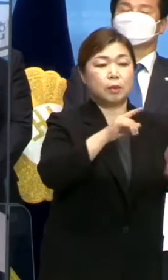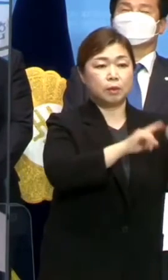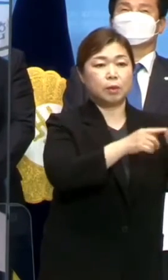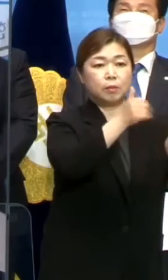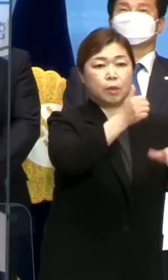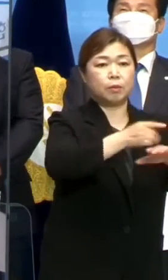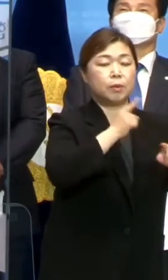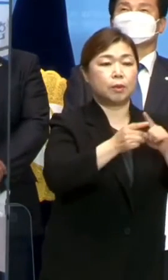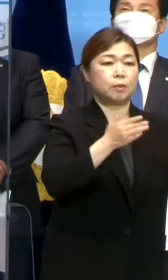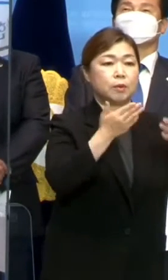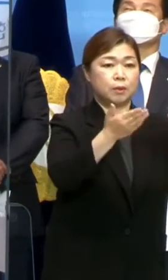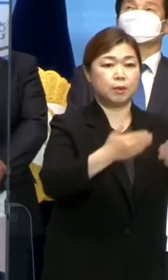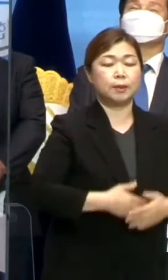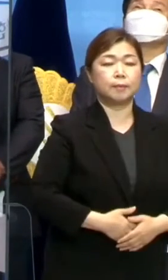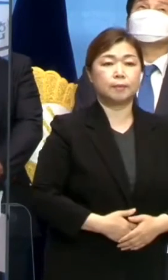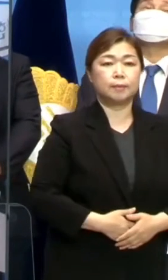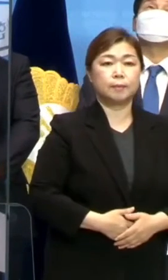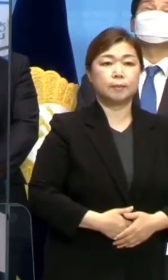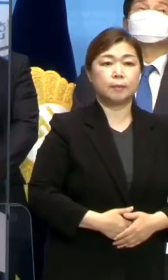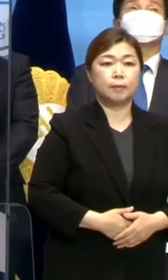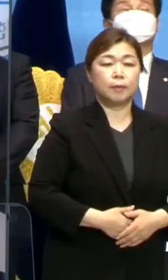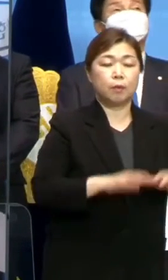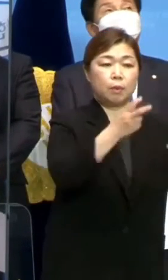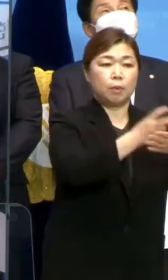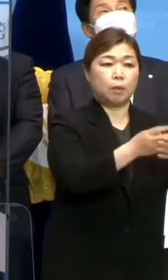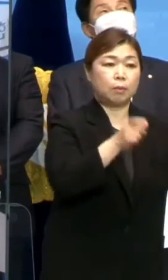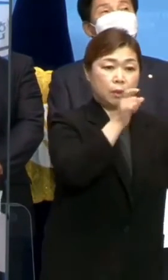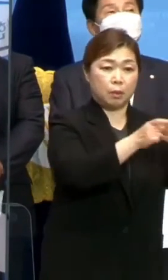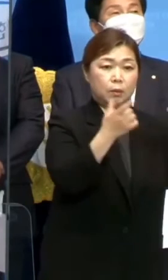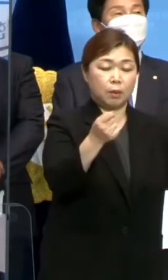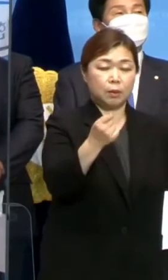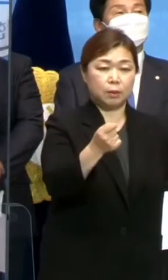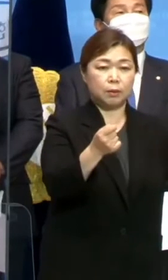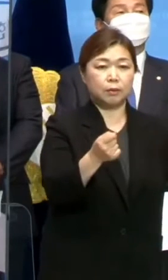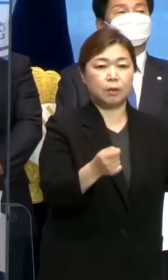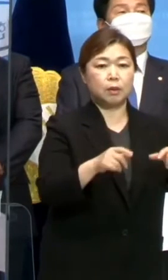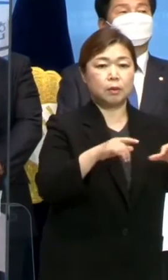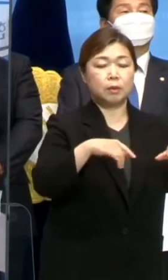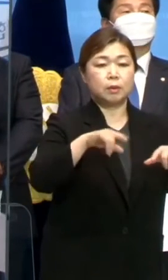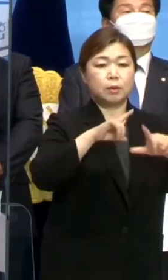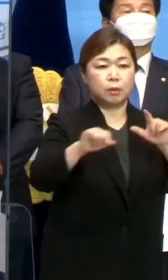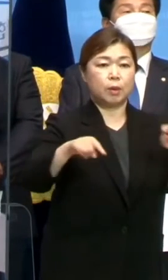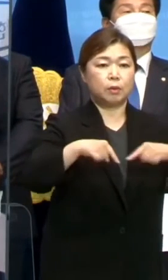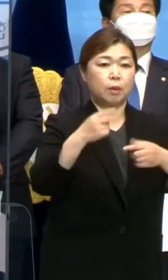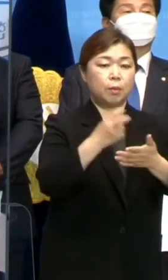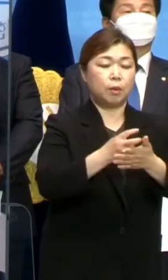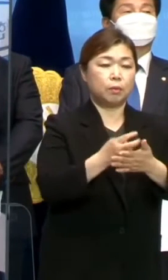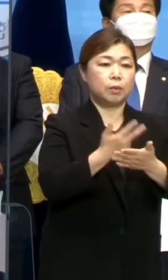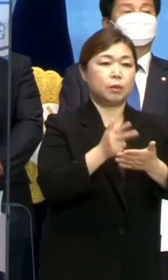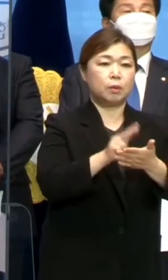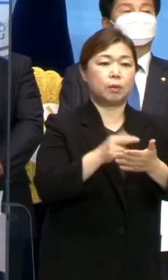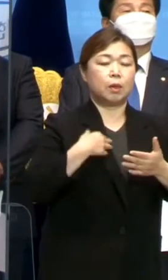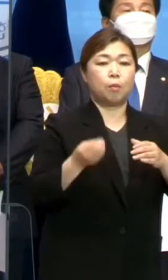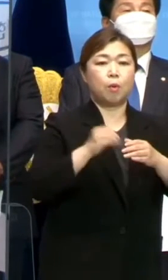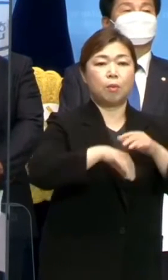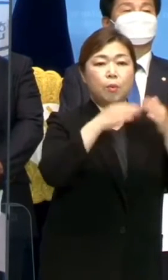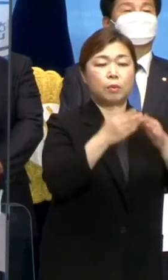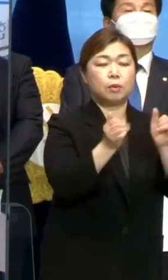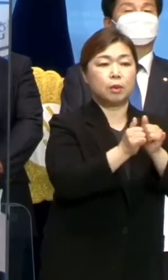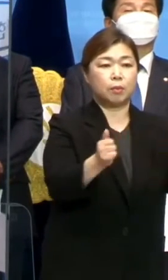감사의 말씀을 드립니다 국회법에 상응하는 키바 무예 법 제정은 저를 포함한 모든 기방